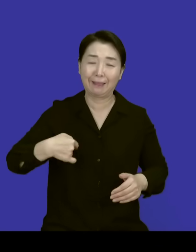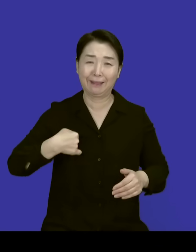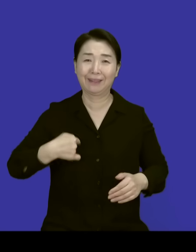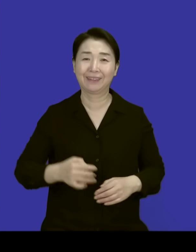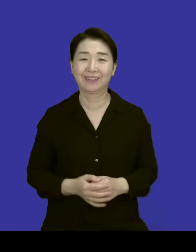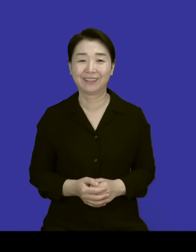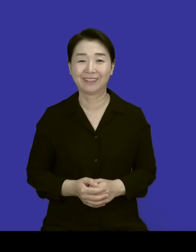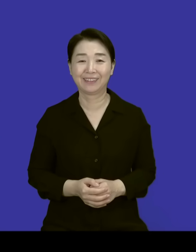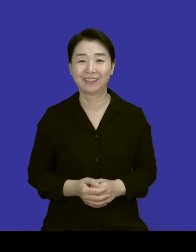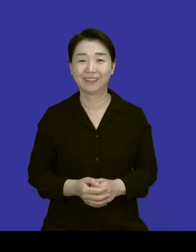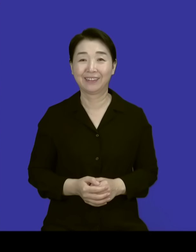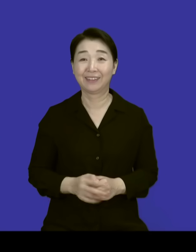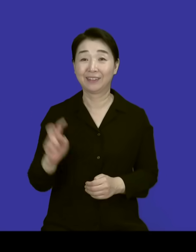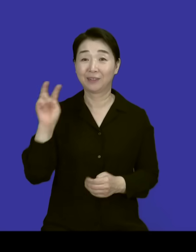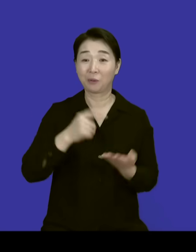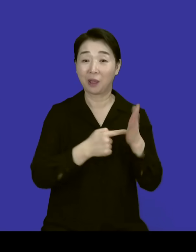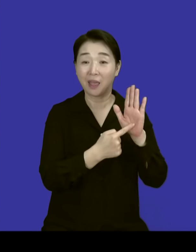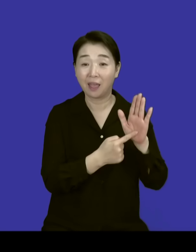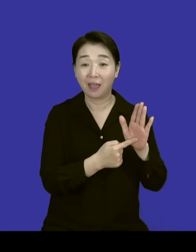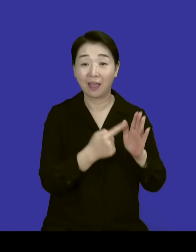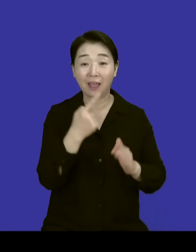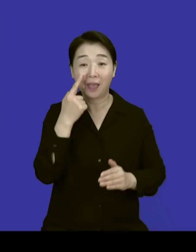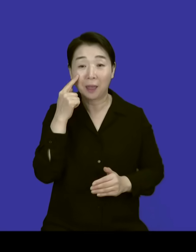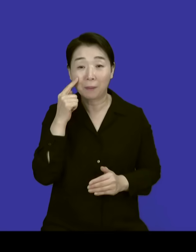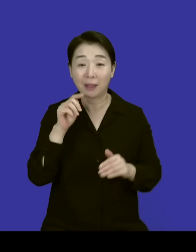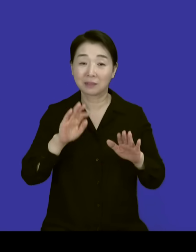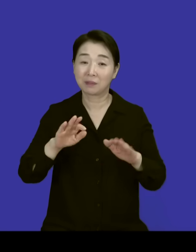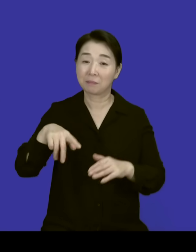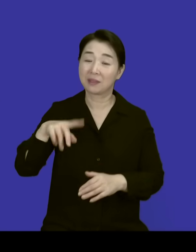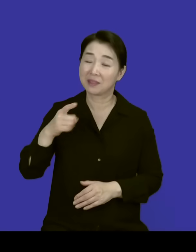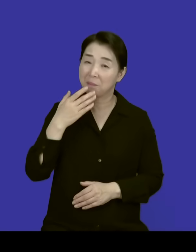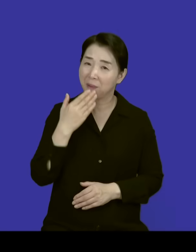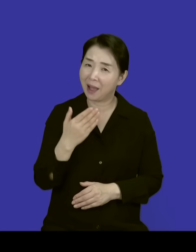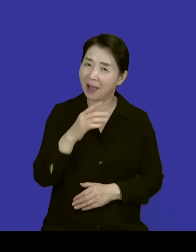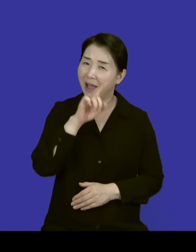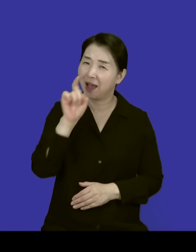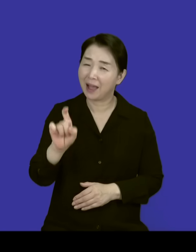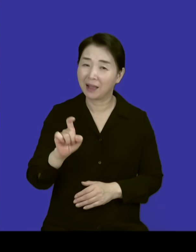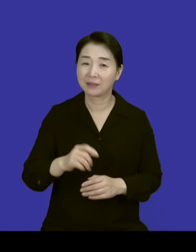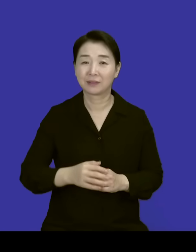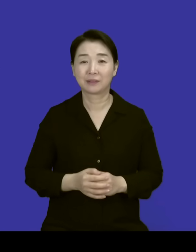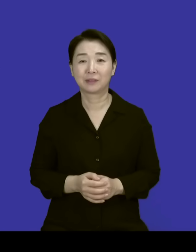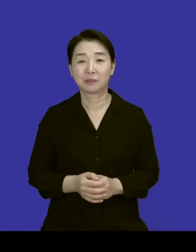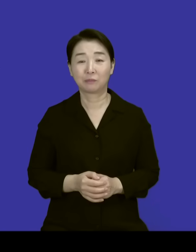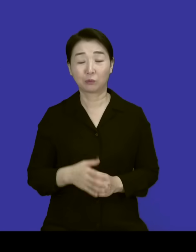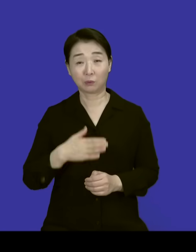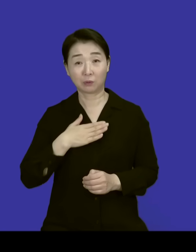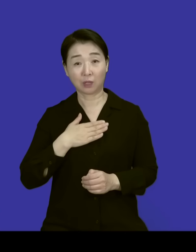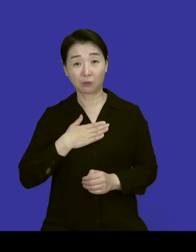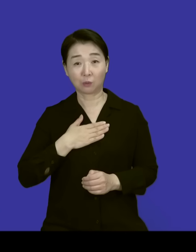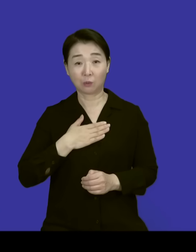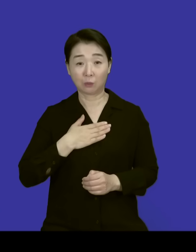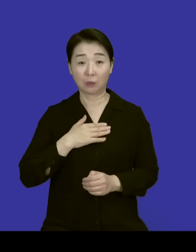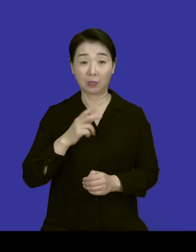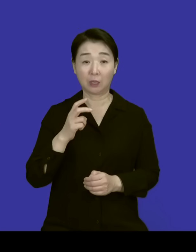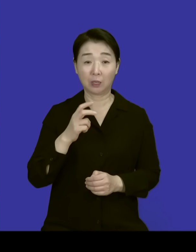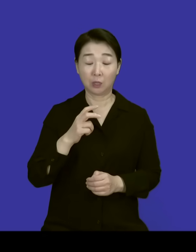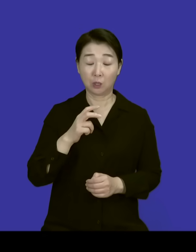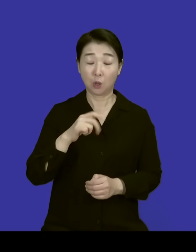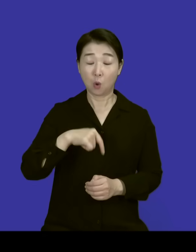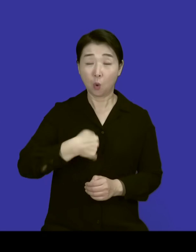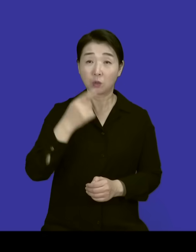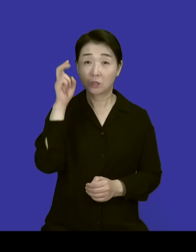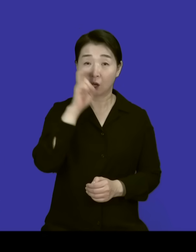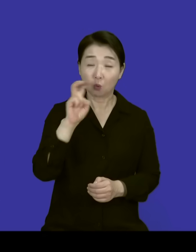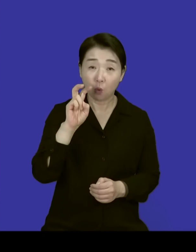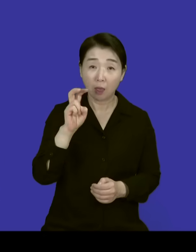그때 했으면 지금 제가 프로듀서로 이렇게 있을까라는 생각도 들죠. 아니 보통 다 프로듀서 하는 친구들 저도 그랬고 저도 처음에 가수 싱어송라이터 한다고